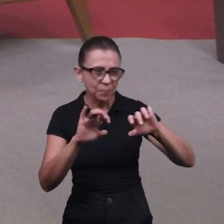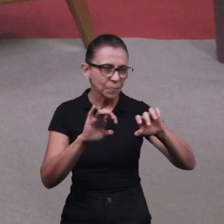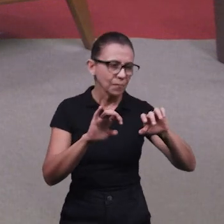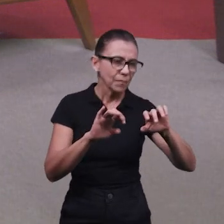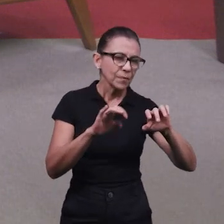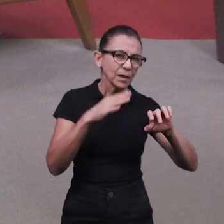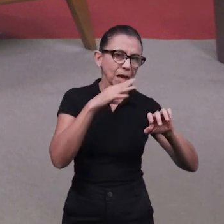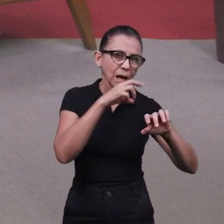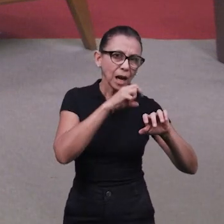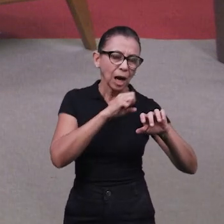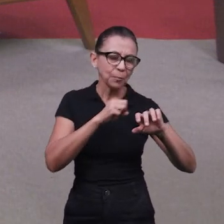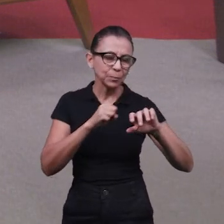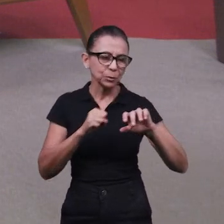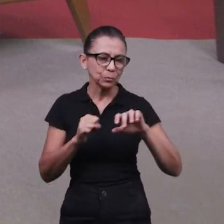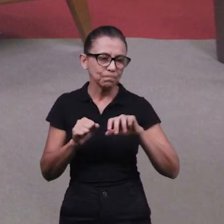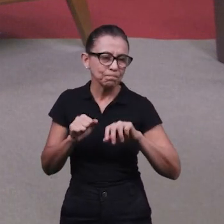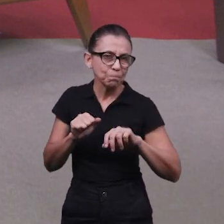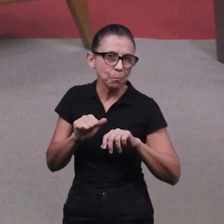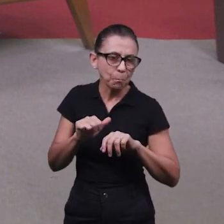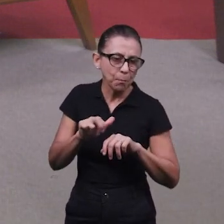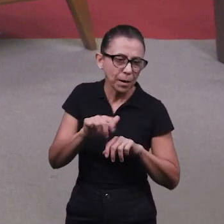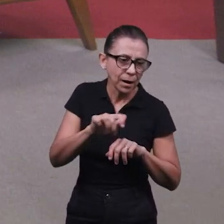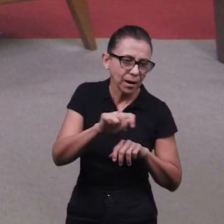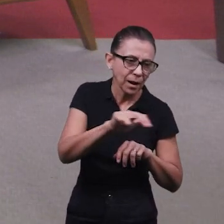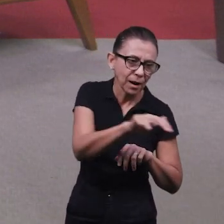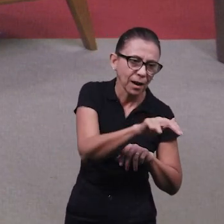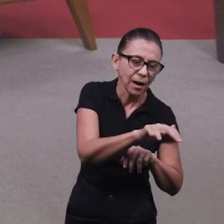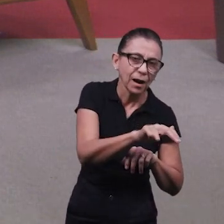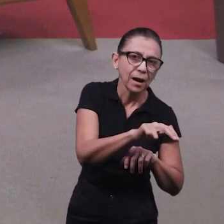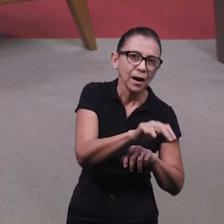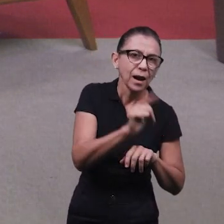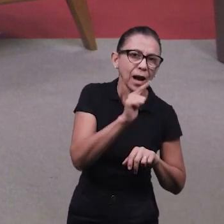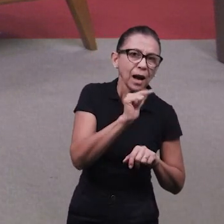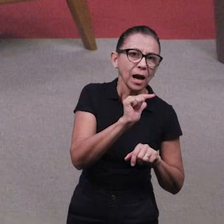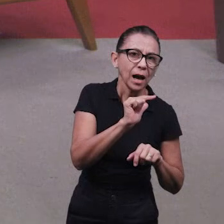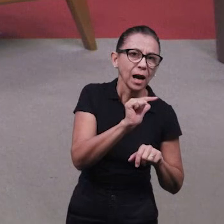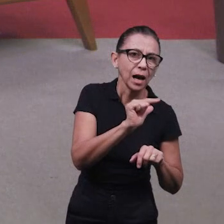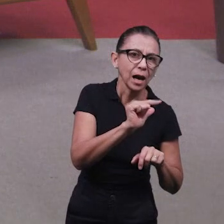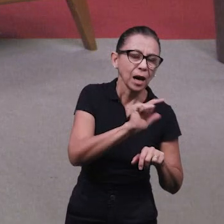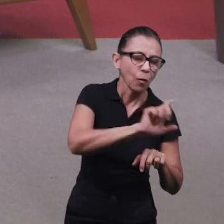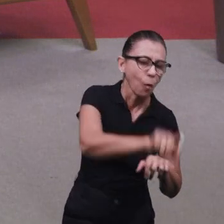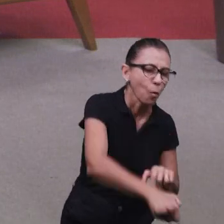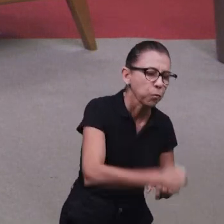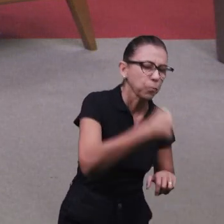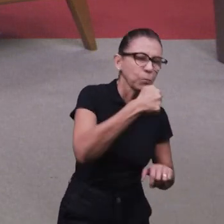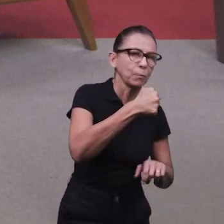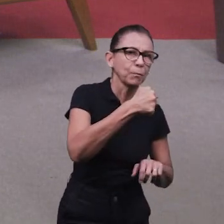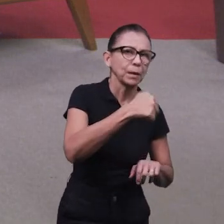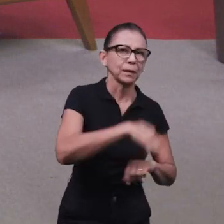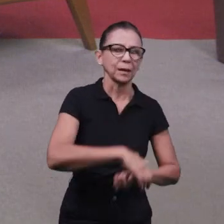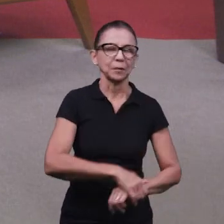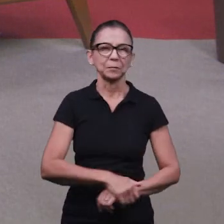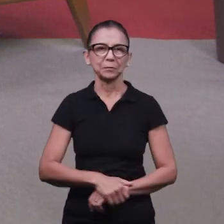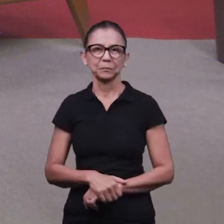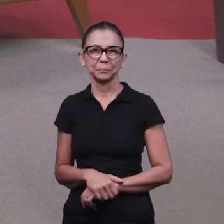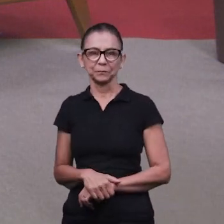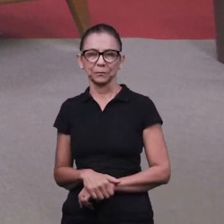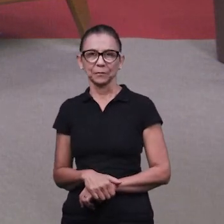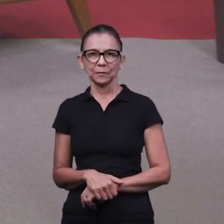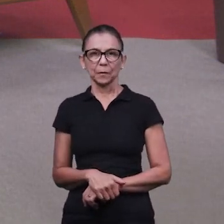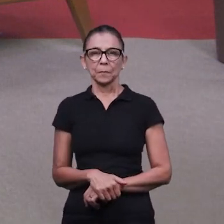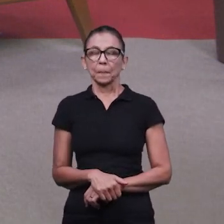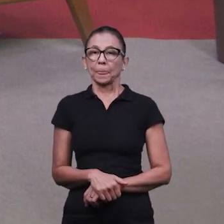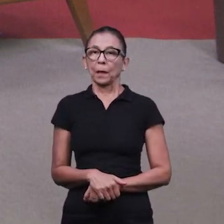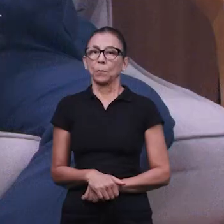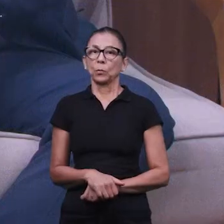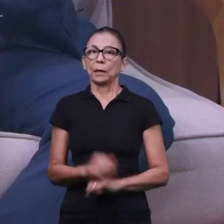l'aspect vaillant, le pouvoir était au-dessus de toutes les autres choses. Oui, parce que, comme Daniel a cité